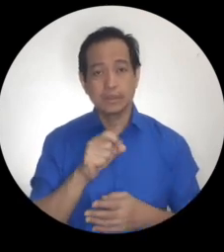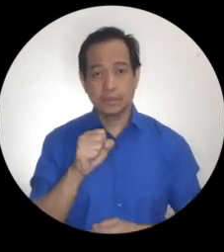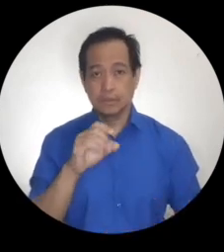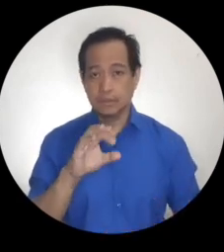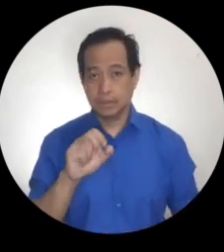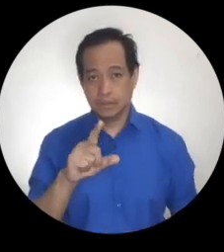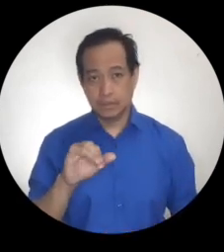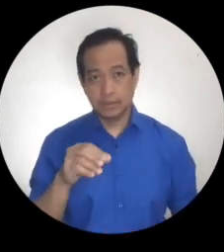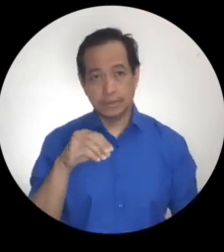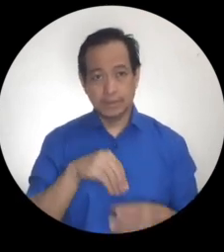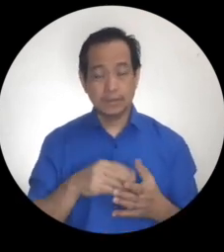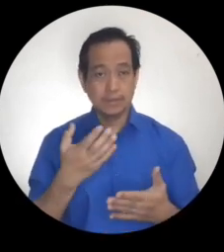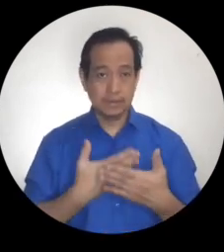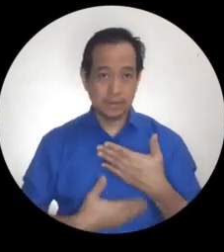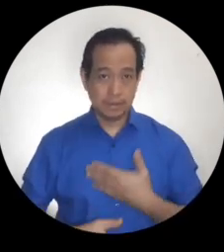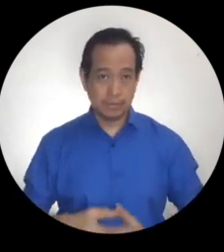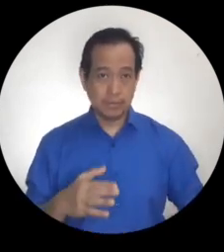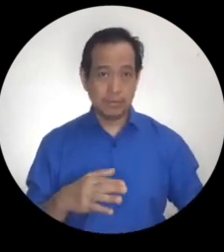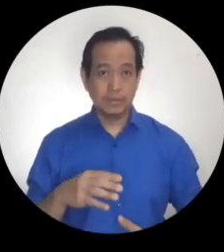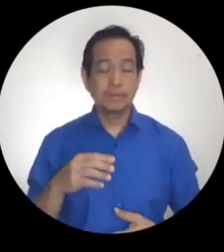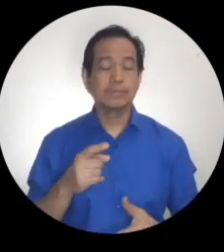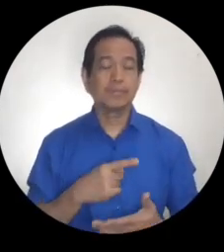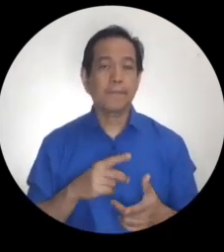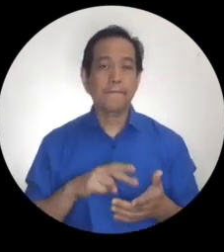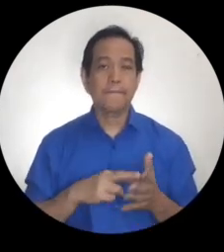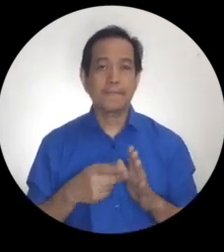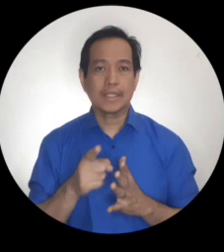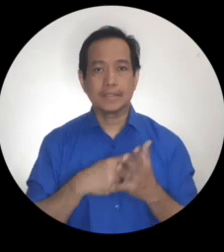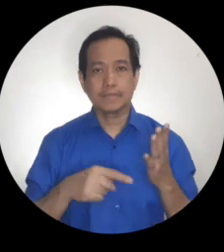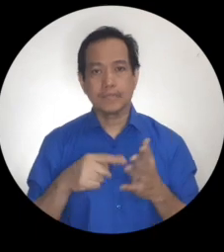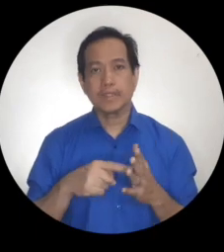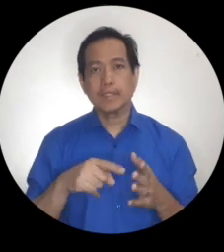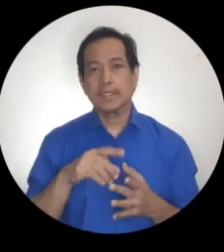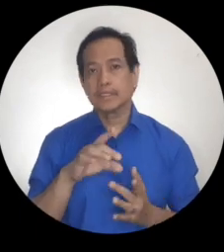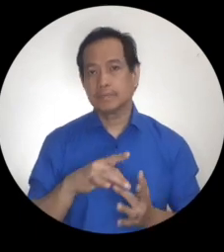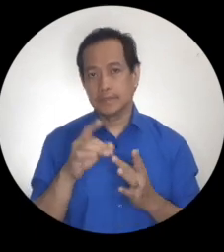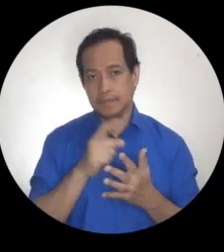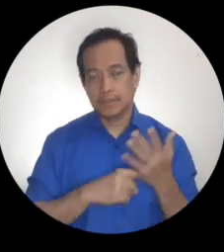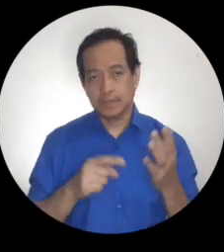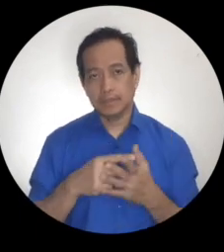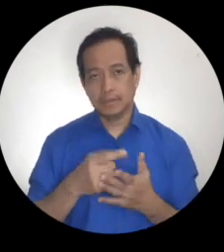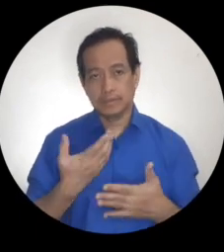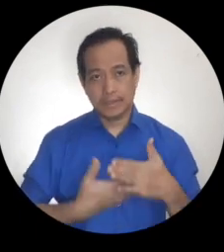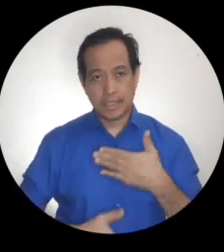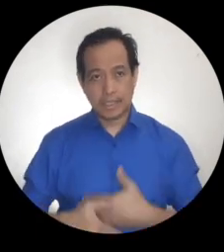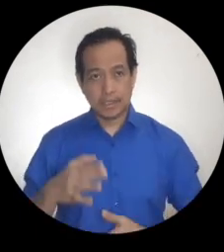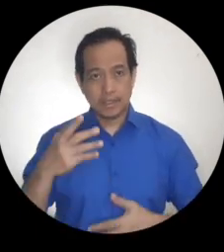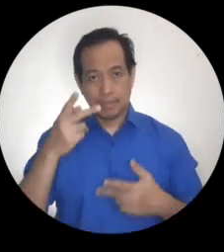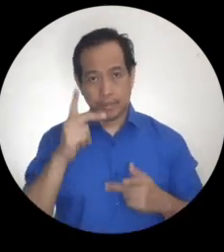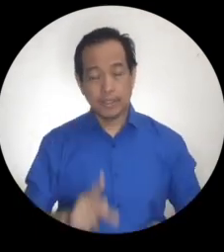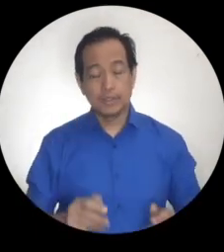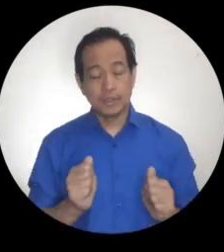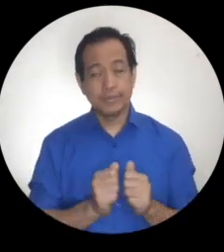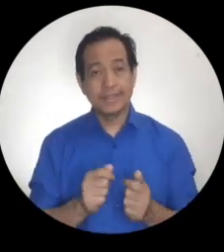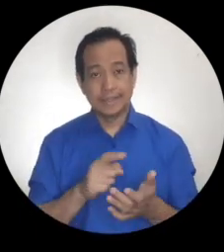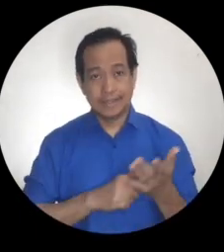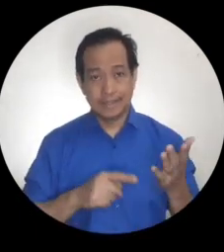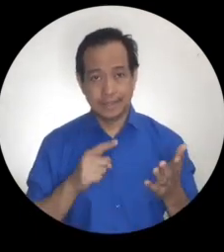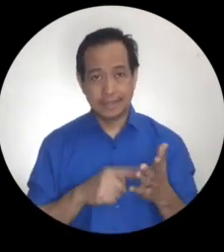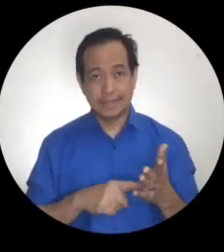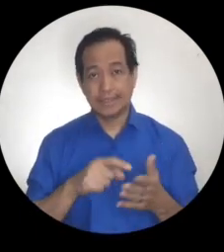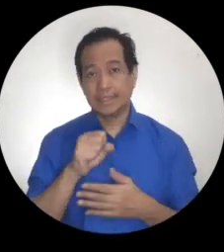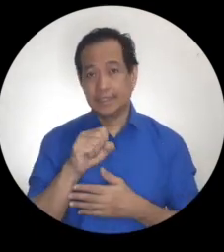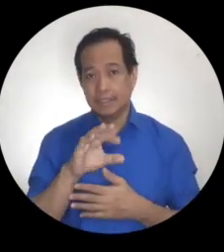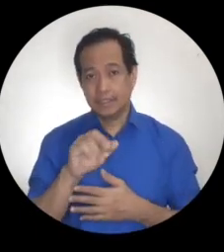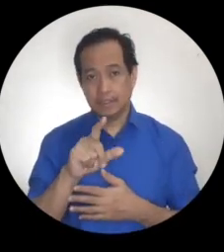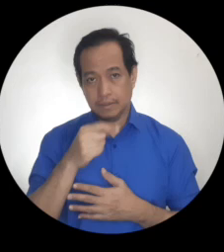mga totoong scoliosis, yung mga inborn daw ito, congenital, meron talagang specific na congenital na pinapanganak na tao na may